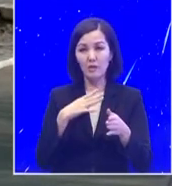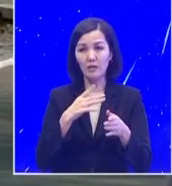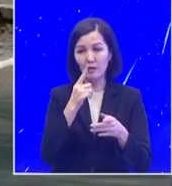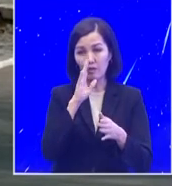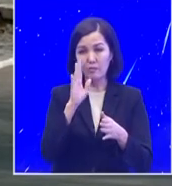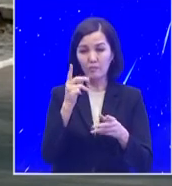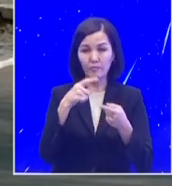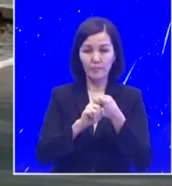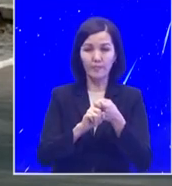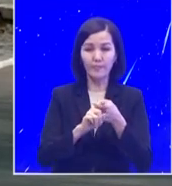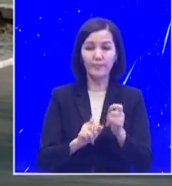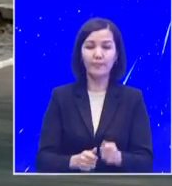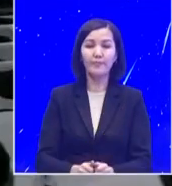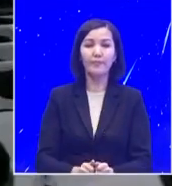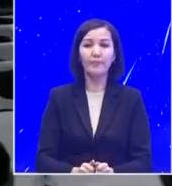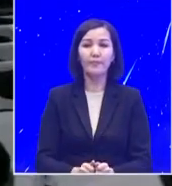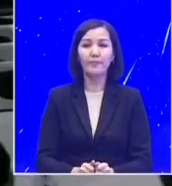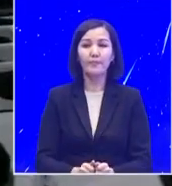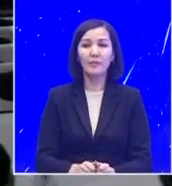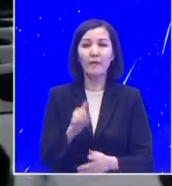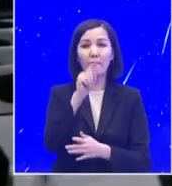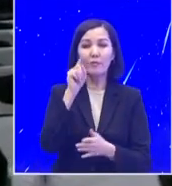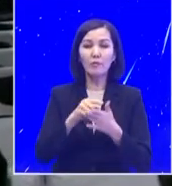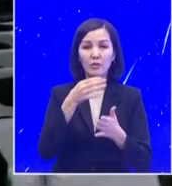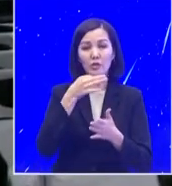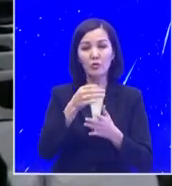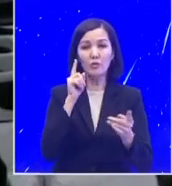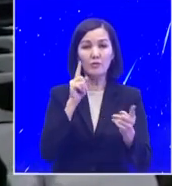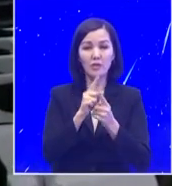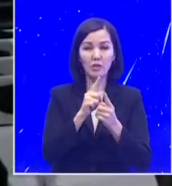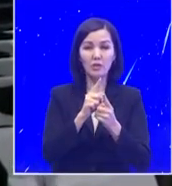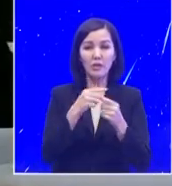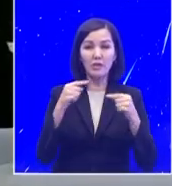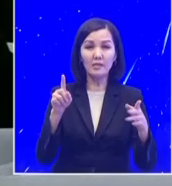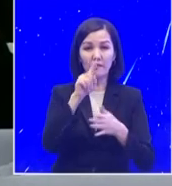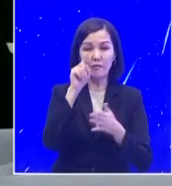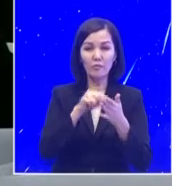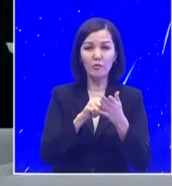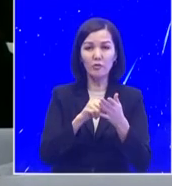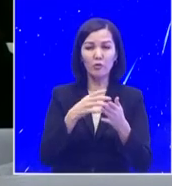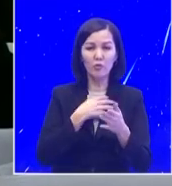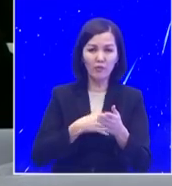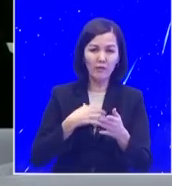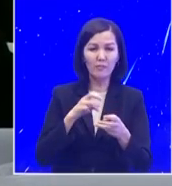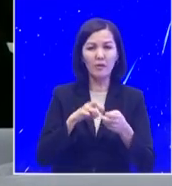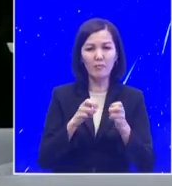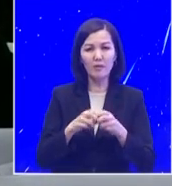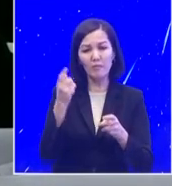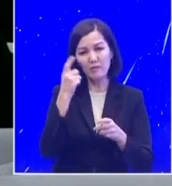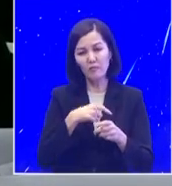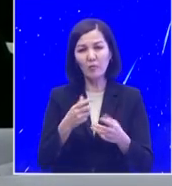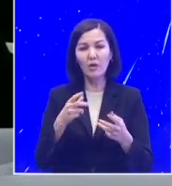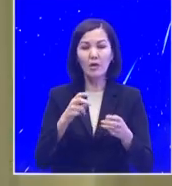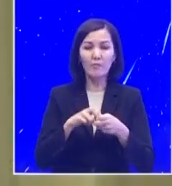в управление по установке газа. Вопросы на отчетной встрече были самого разного характера. Кого-то волновали проблемы личного